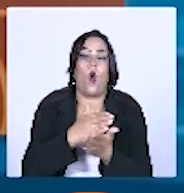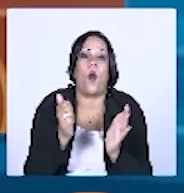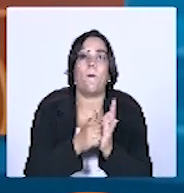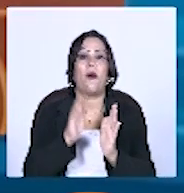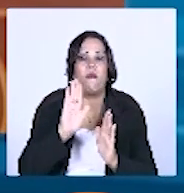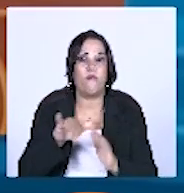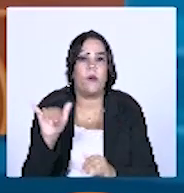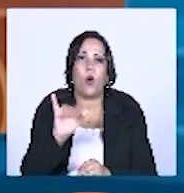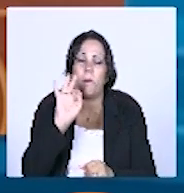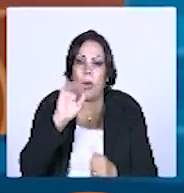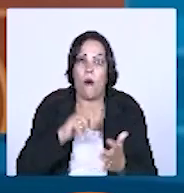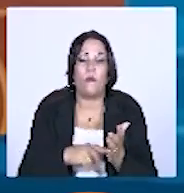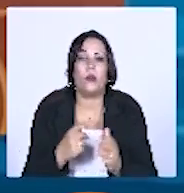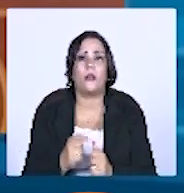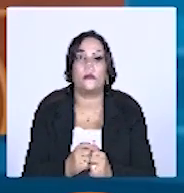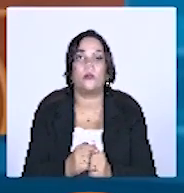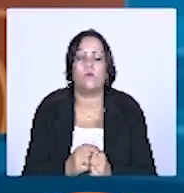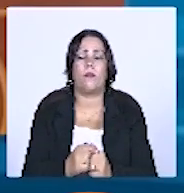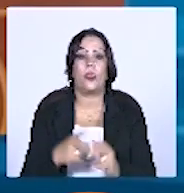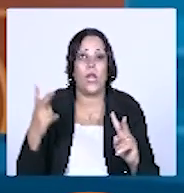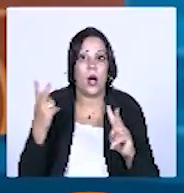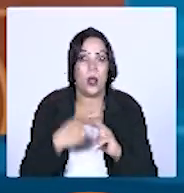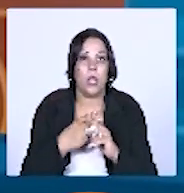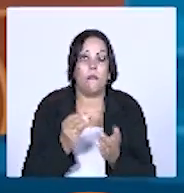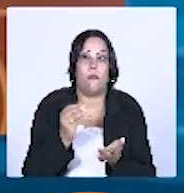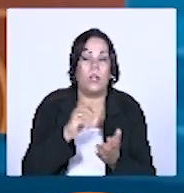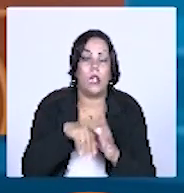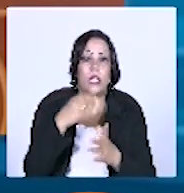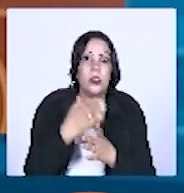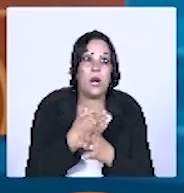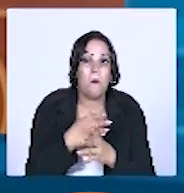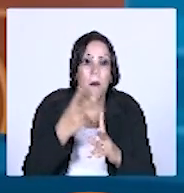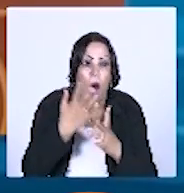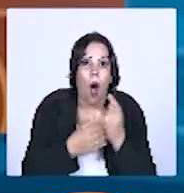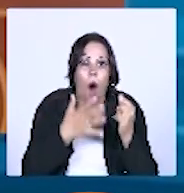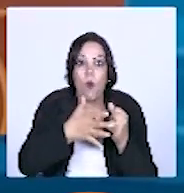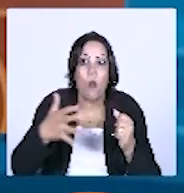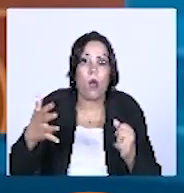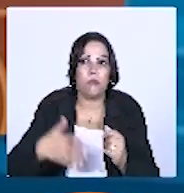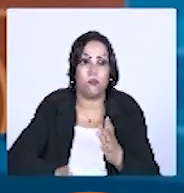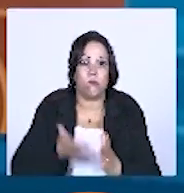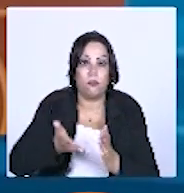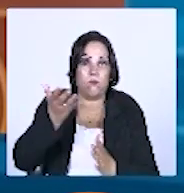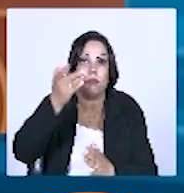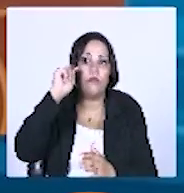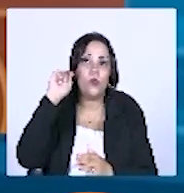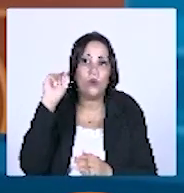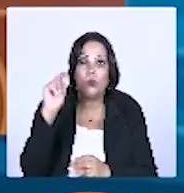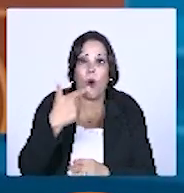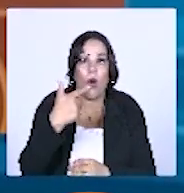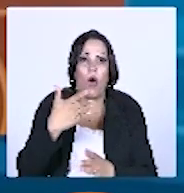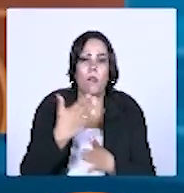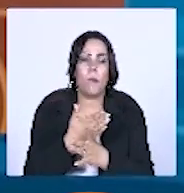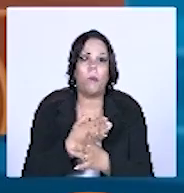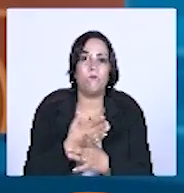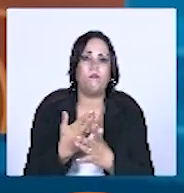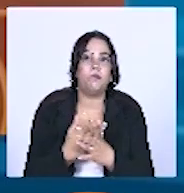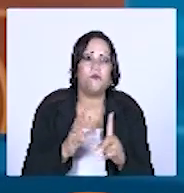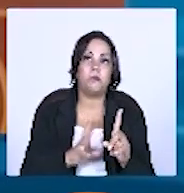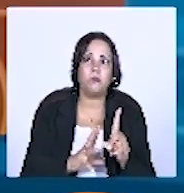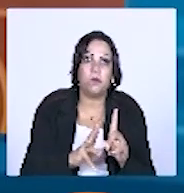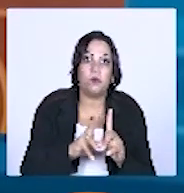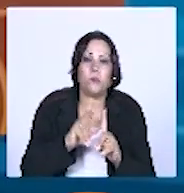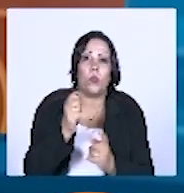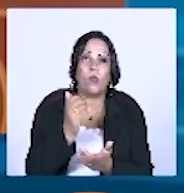مساله اساسيه السكان ا الزياده السكانيه بتسير بوتيره اسرع من وتيره النمو الاقتصادي وده